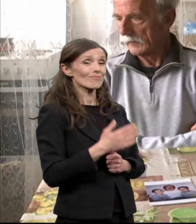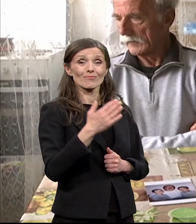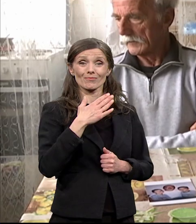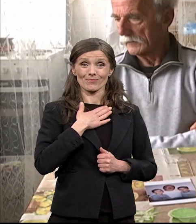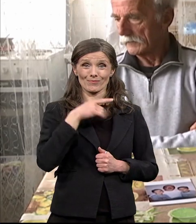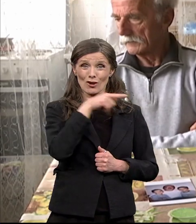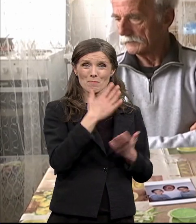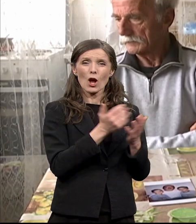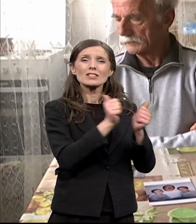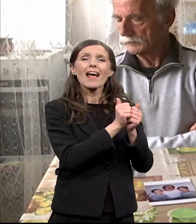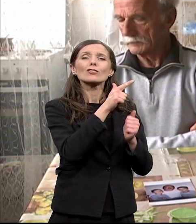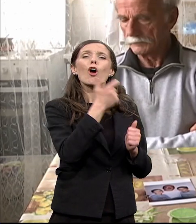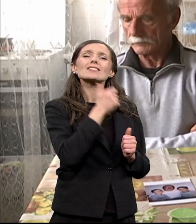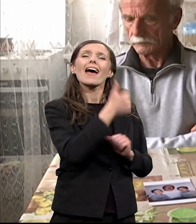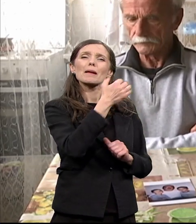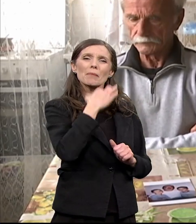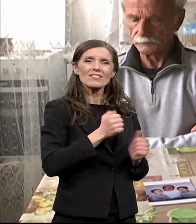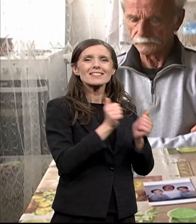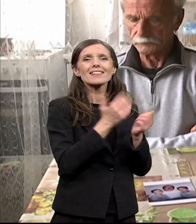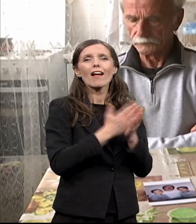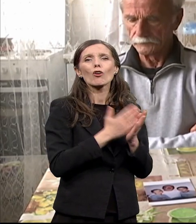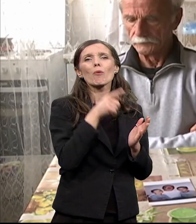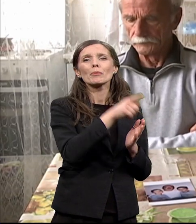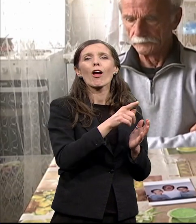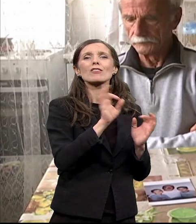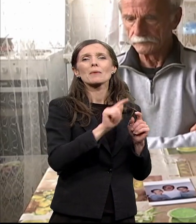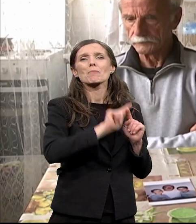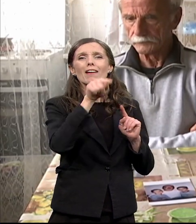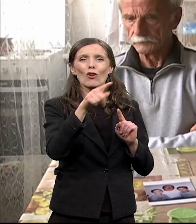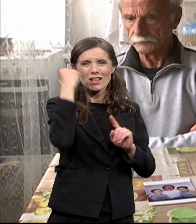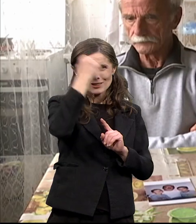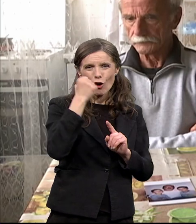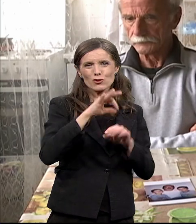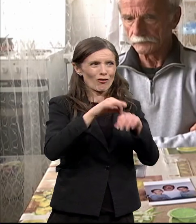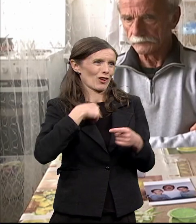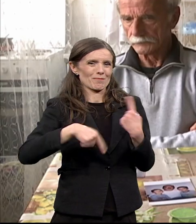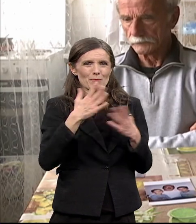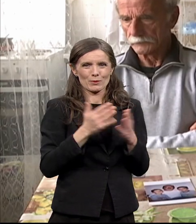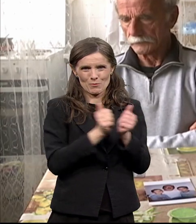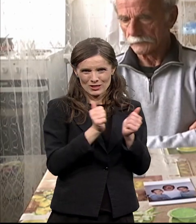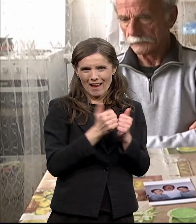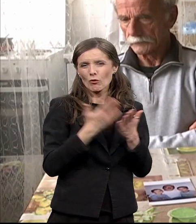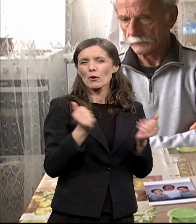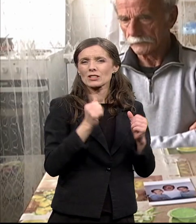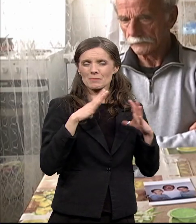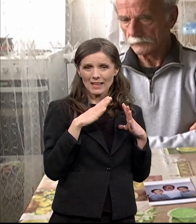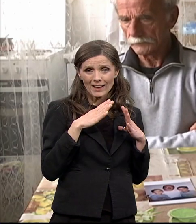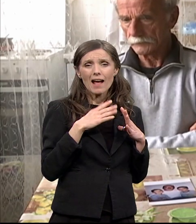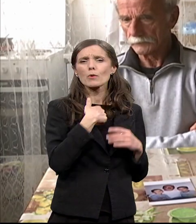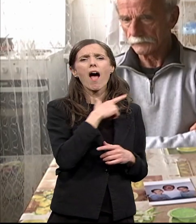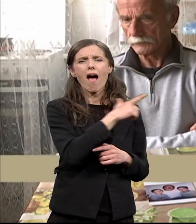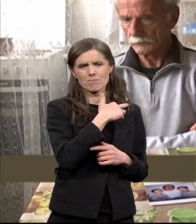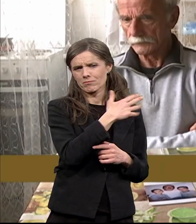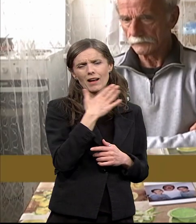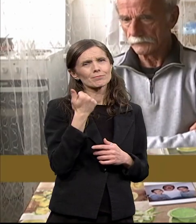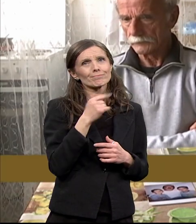par dana kod nas pošto je bio zimski raspust. I on i ja, pošto smo on i ja inače jako vezani, jako smo bliski, on i ja imamo kad uđe na